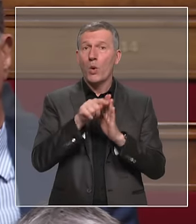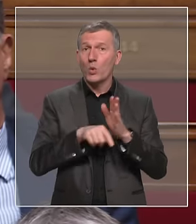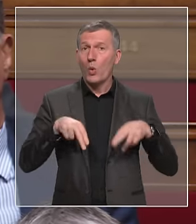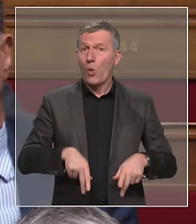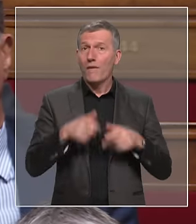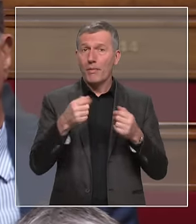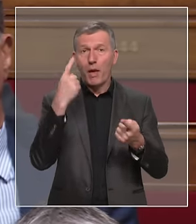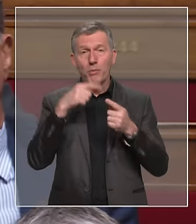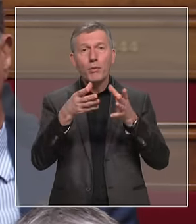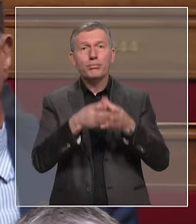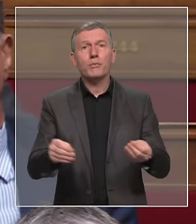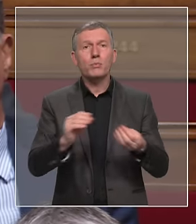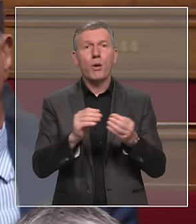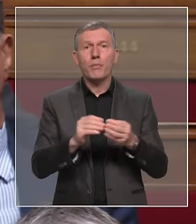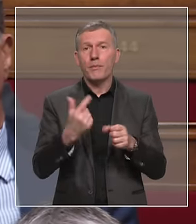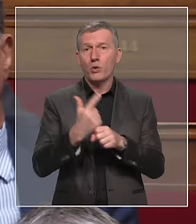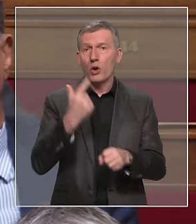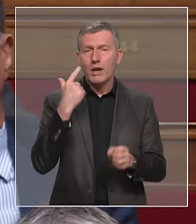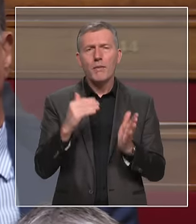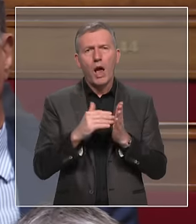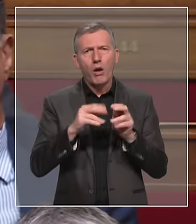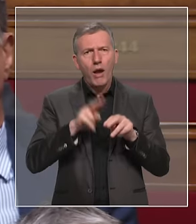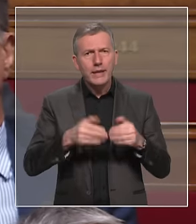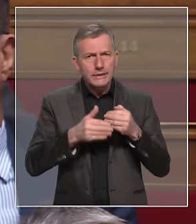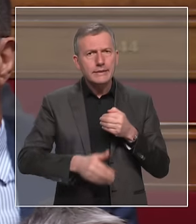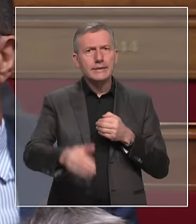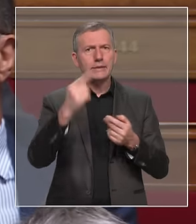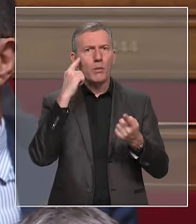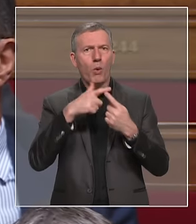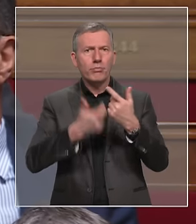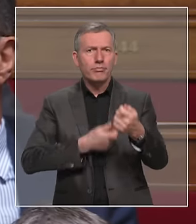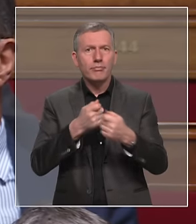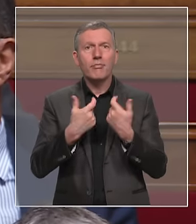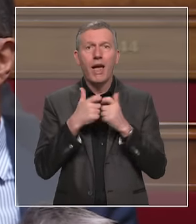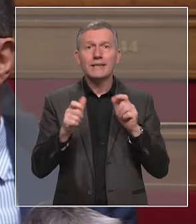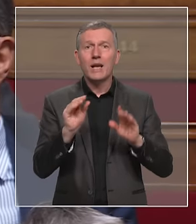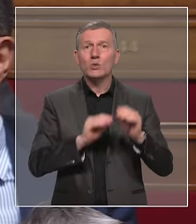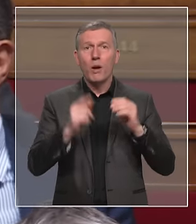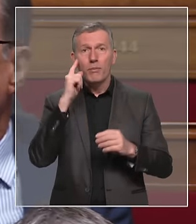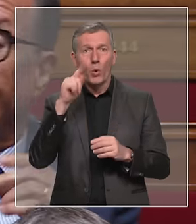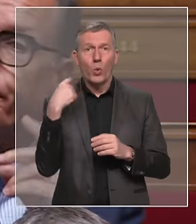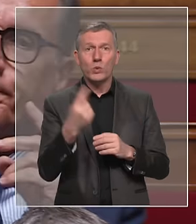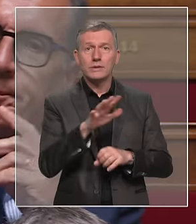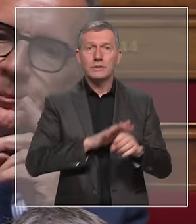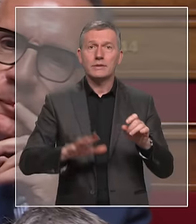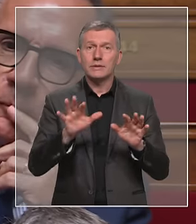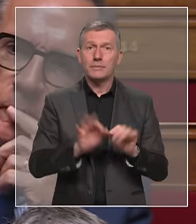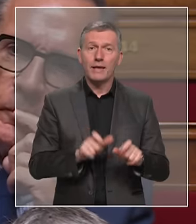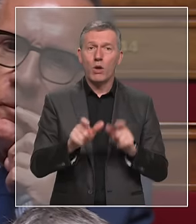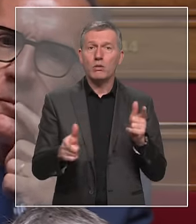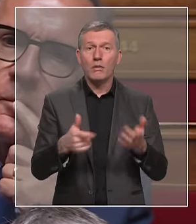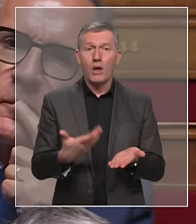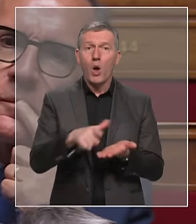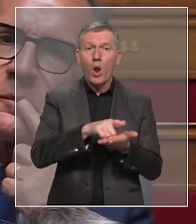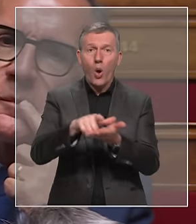cette situation ces deux dernières années. Du chemin reste cependant à faire pour répondre à l'enjeu de l'accès aux soins partout sur le territoire. Des initiatives locales